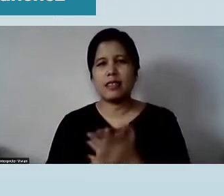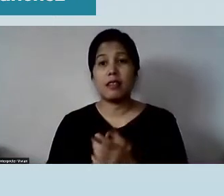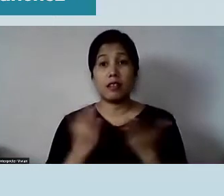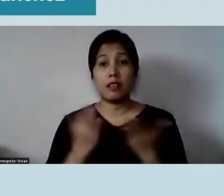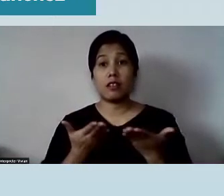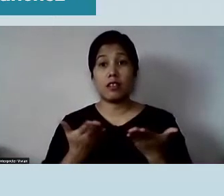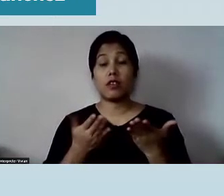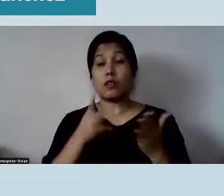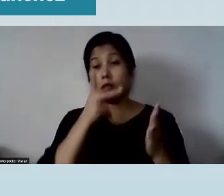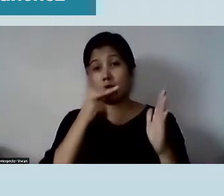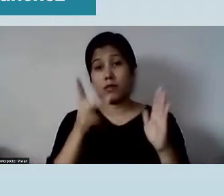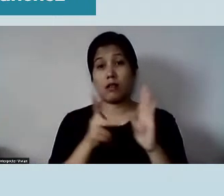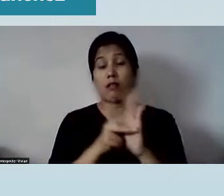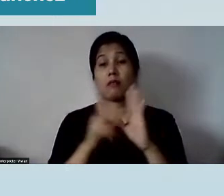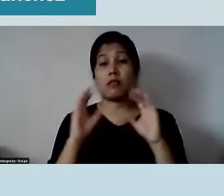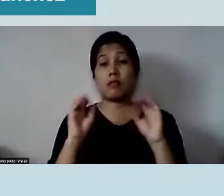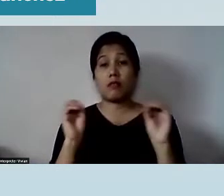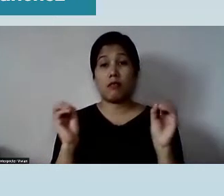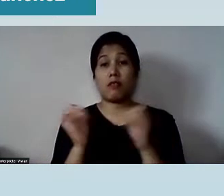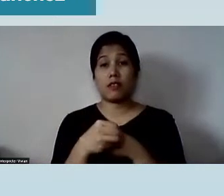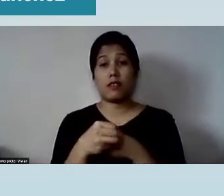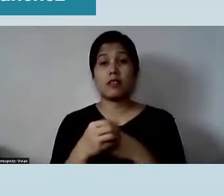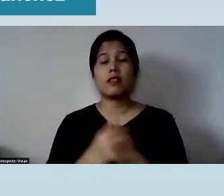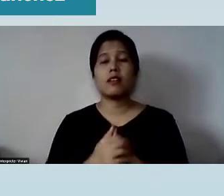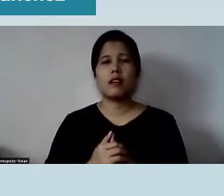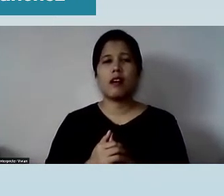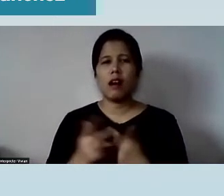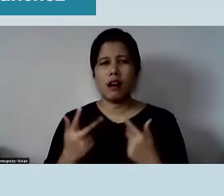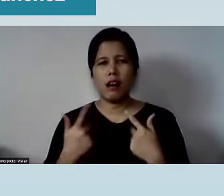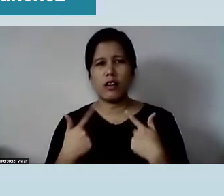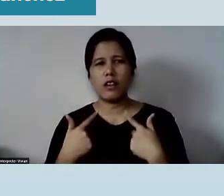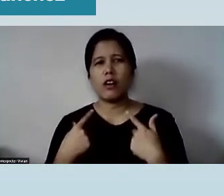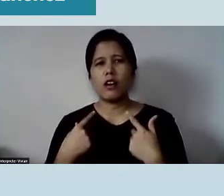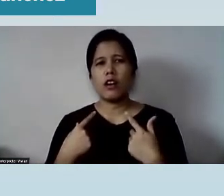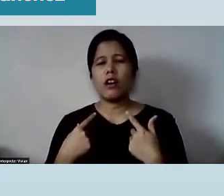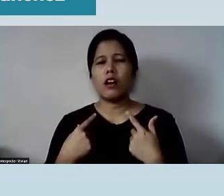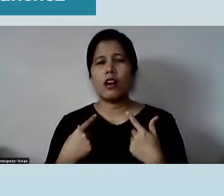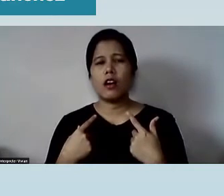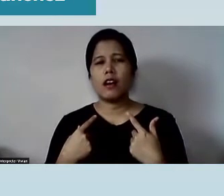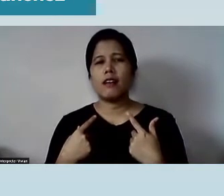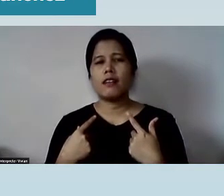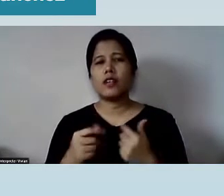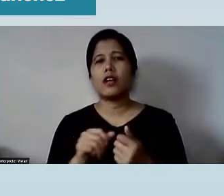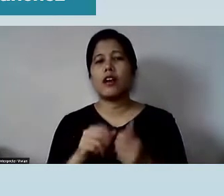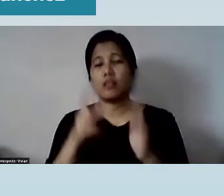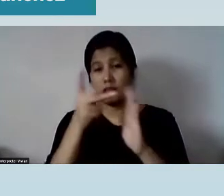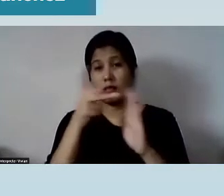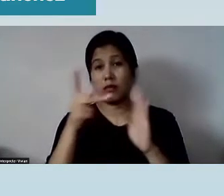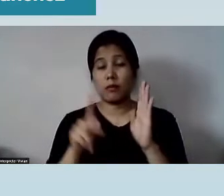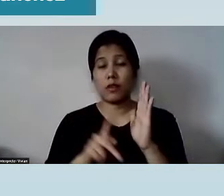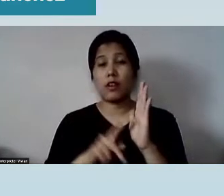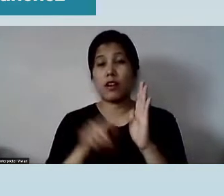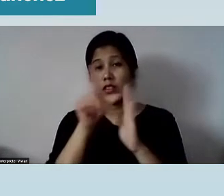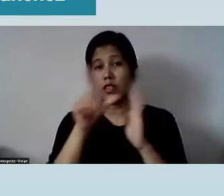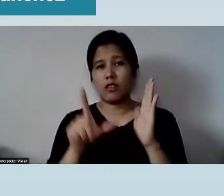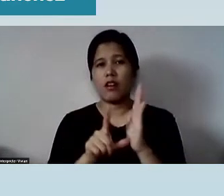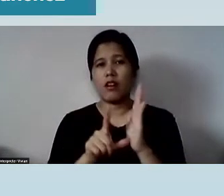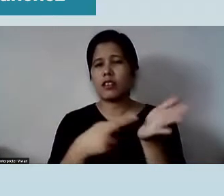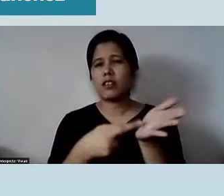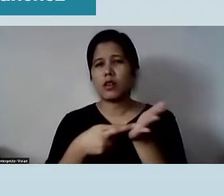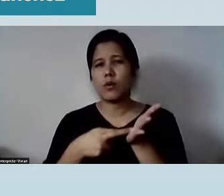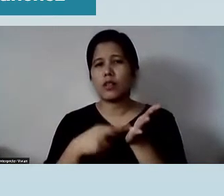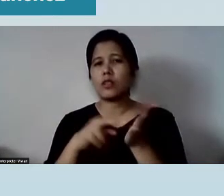naman sa private corporations naman, there is also a provision under the law that requires